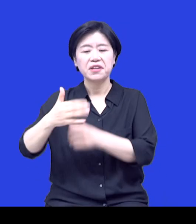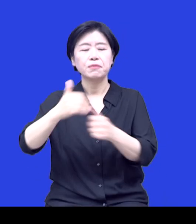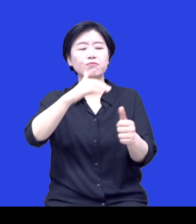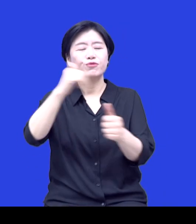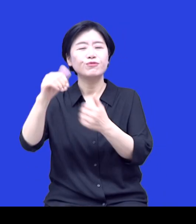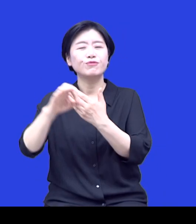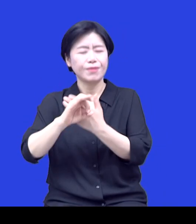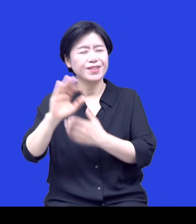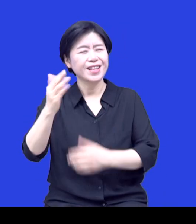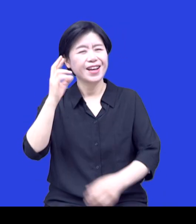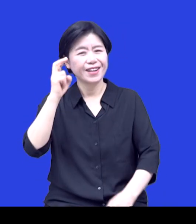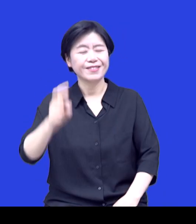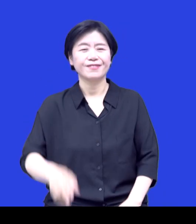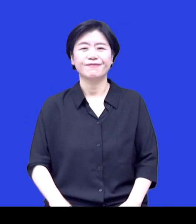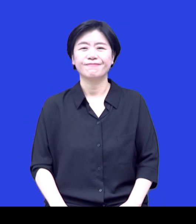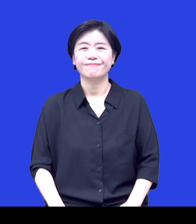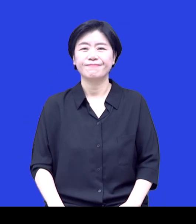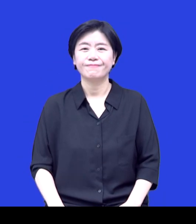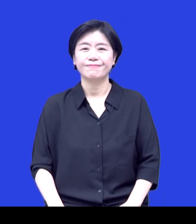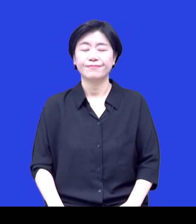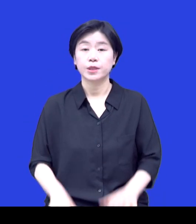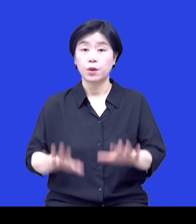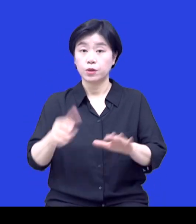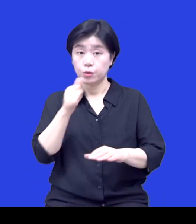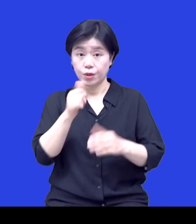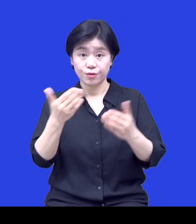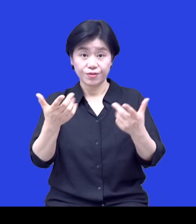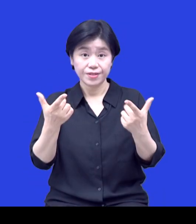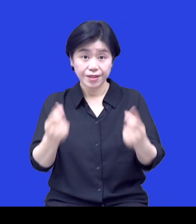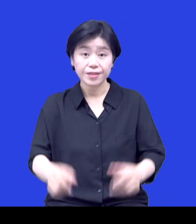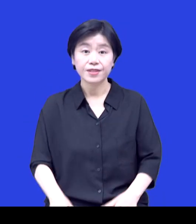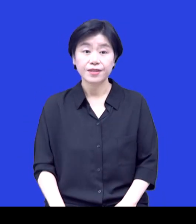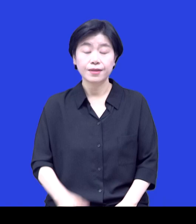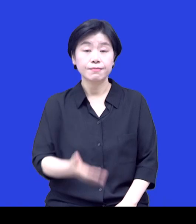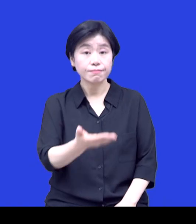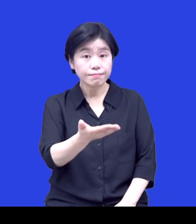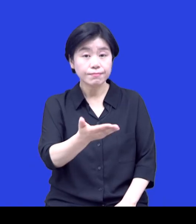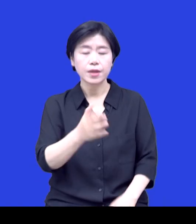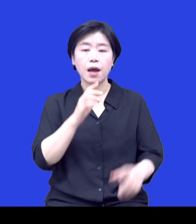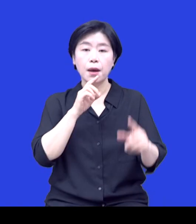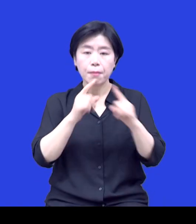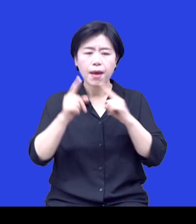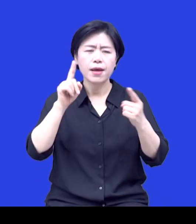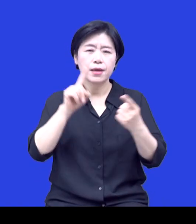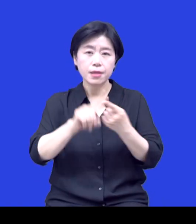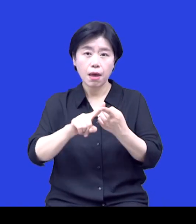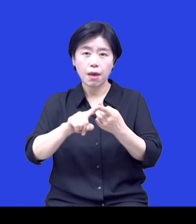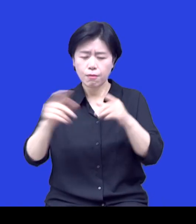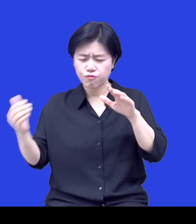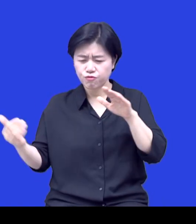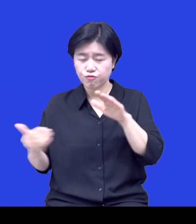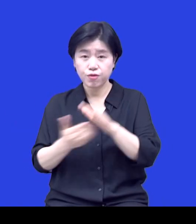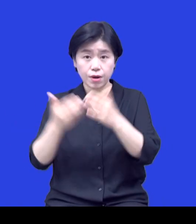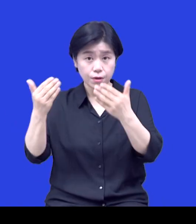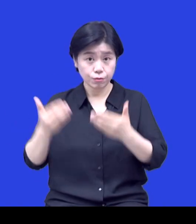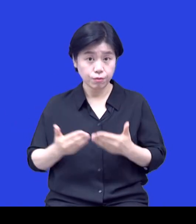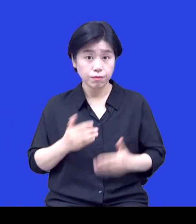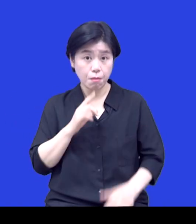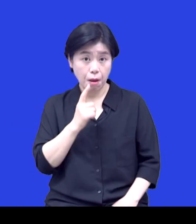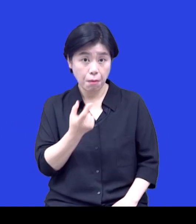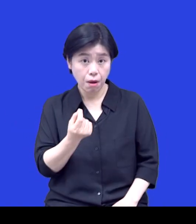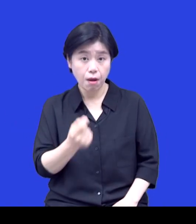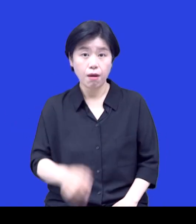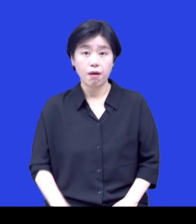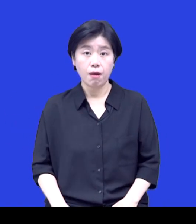부담스럽죠. 훌륭한 분이죠. 근데 우리 오프닝에 소개 올린 것처럼 네. 우리 목사님 정말 말하는 대로 하나님께서 모두 기도 응답을 이루셔서 이 네. 말이 굉장히 중요하다고 했는데 네.